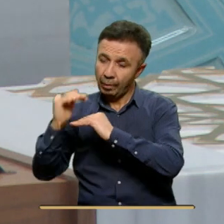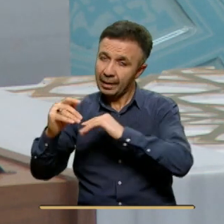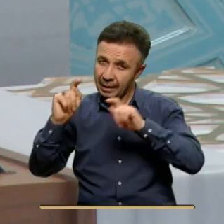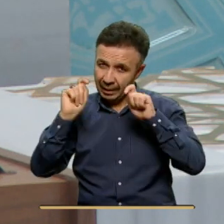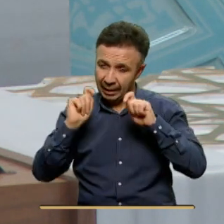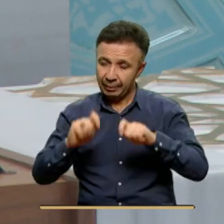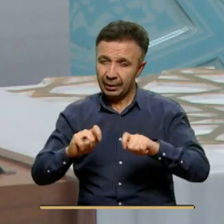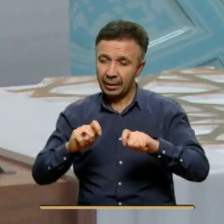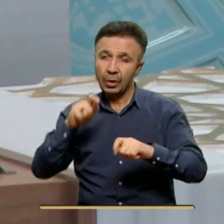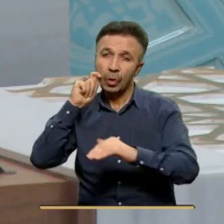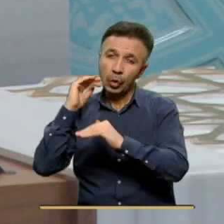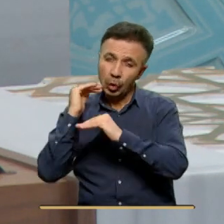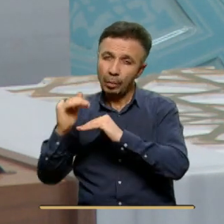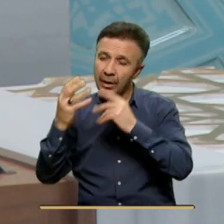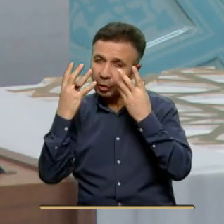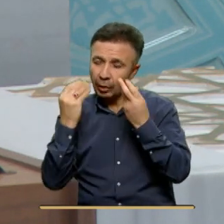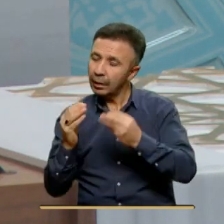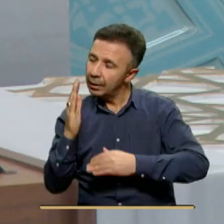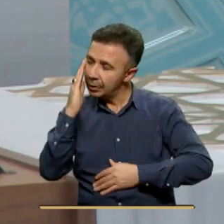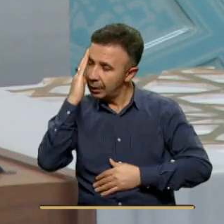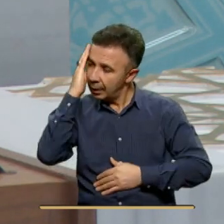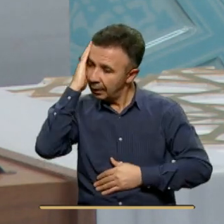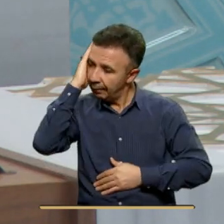ümmeti olmakla şerefyab olduğumuz